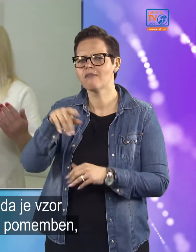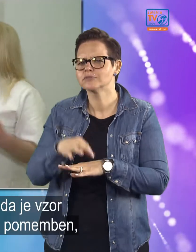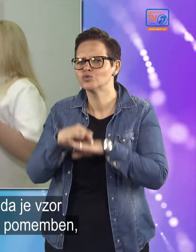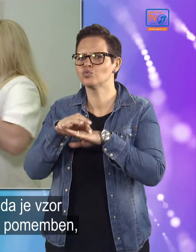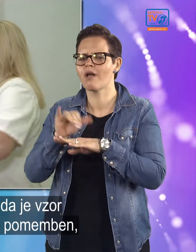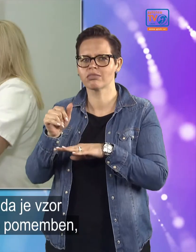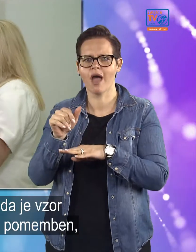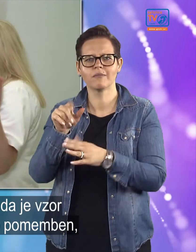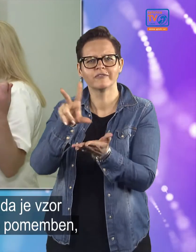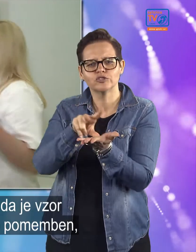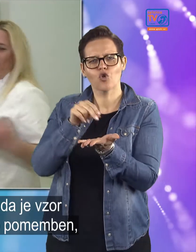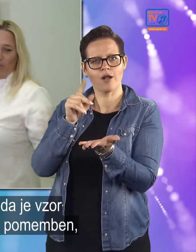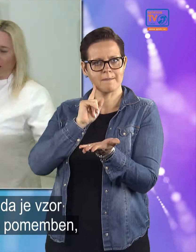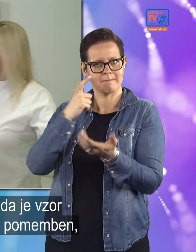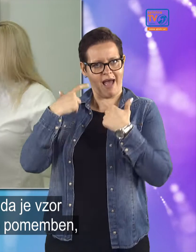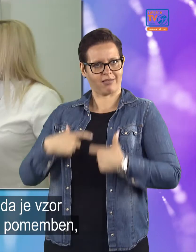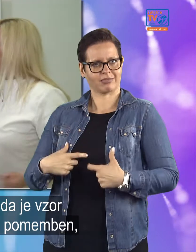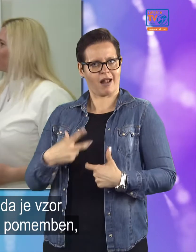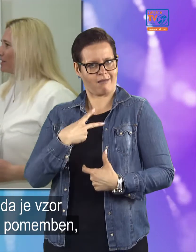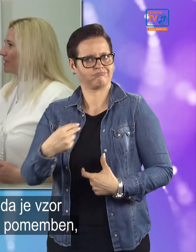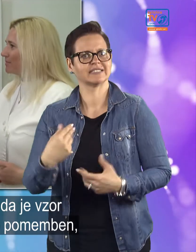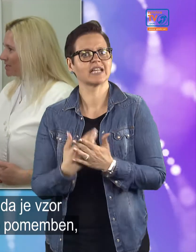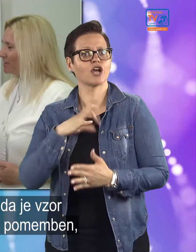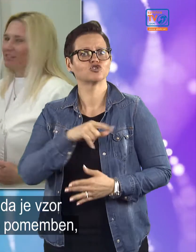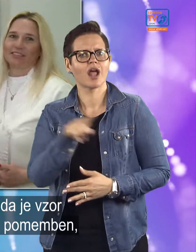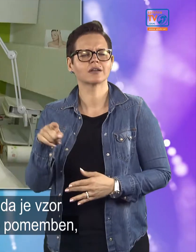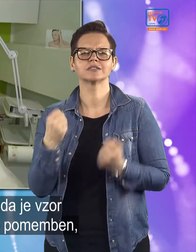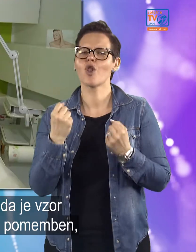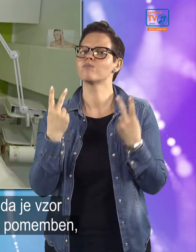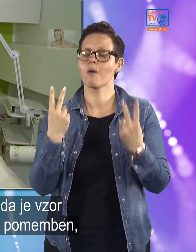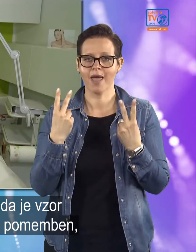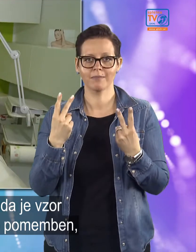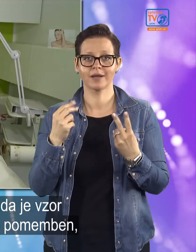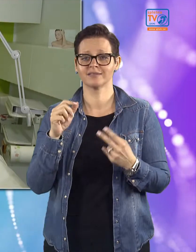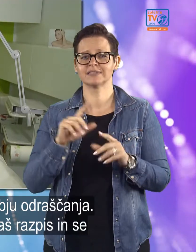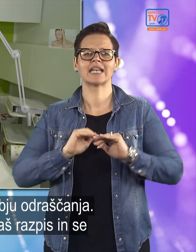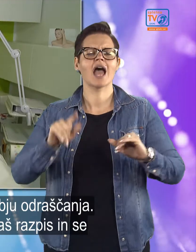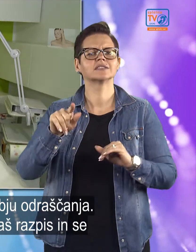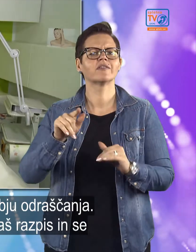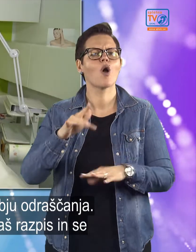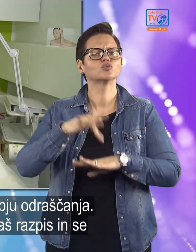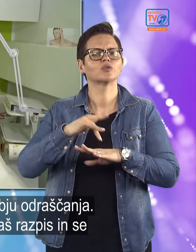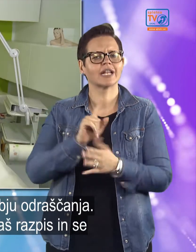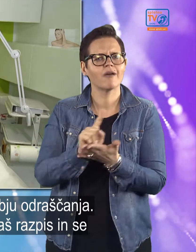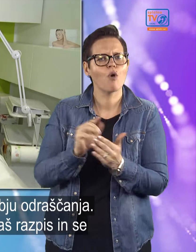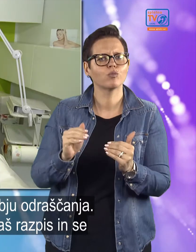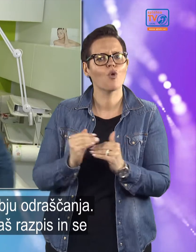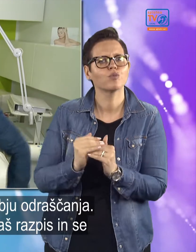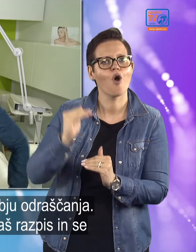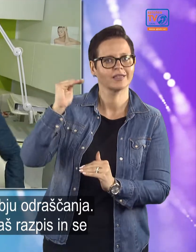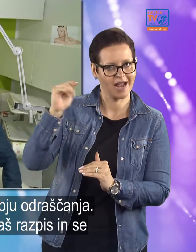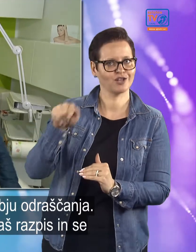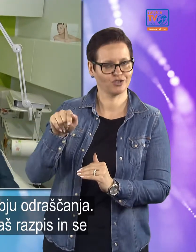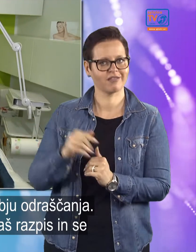Andreja je začutila, da je vzor matere za hčerko zelo pomemben, zlasti v občutljivem obdobju odraščanja.